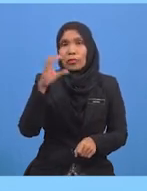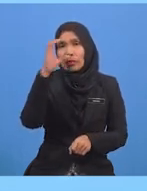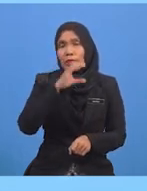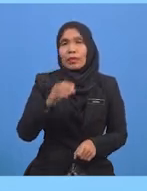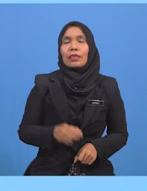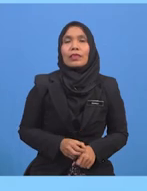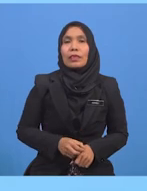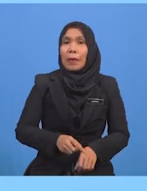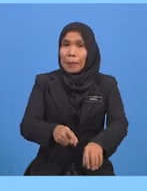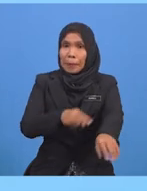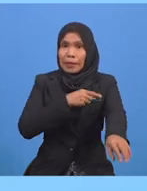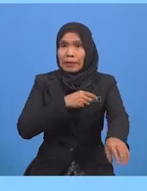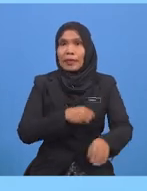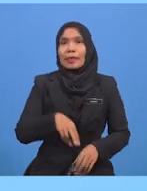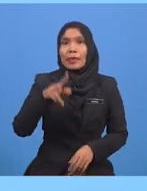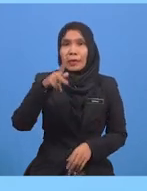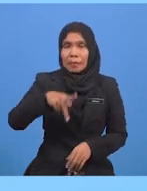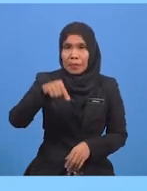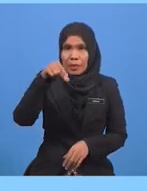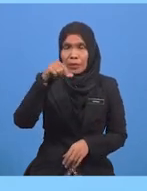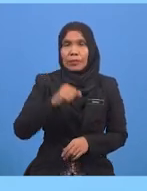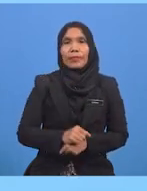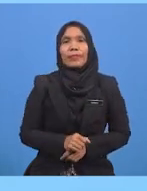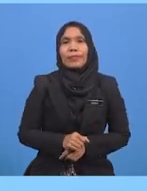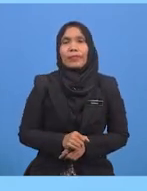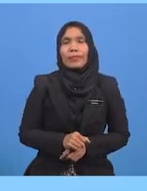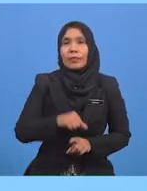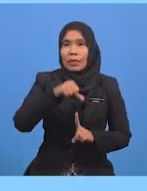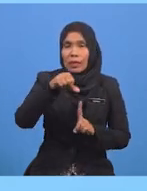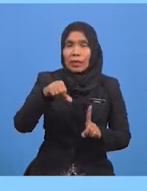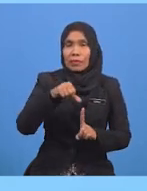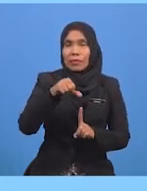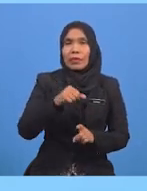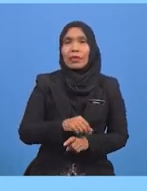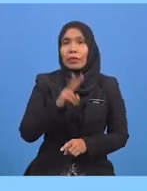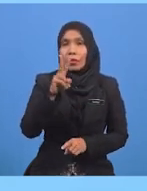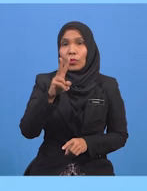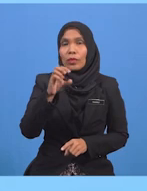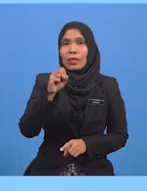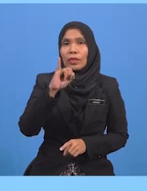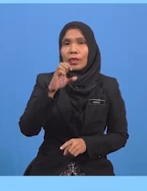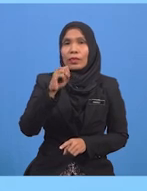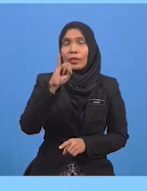apabila dua sisi dan satu sudut kandung diberikan.